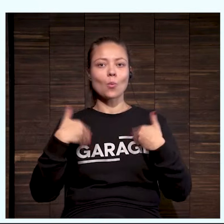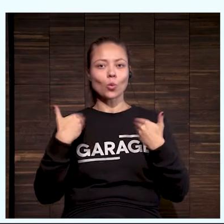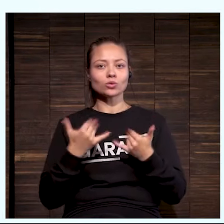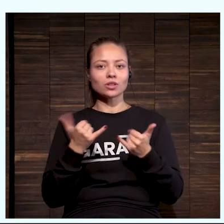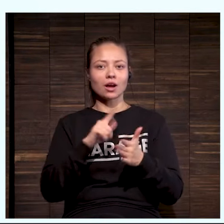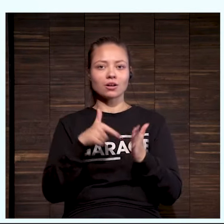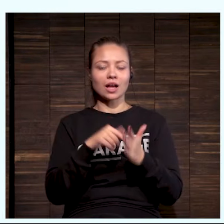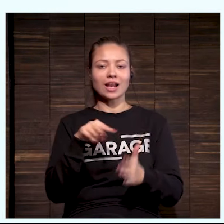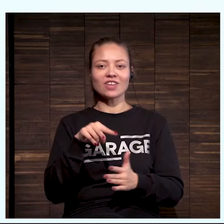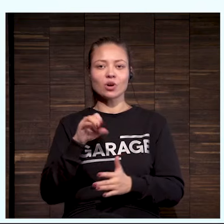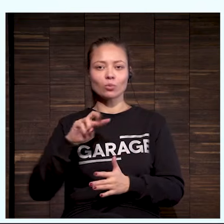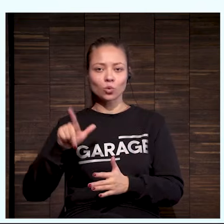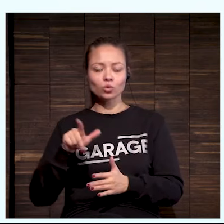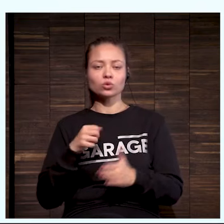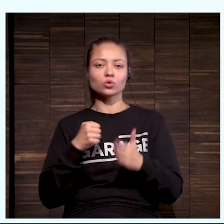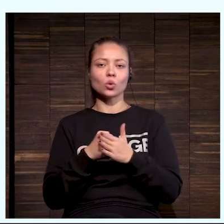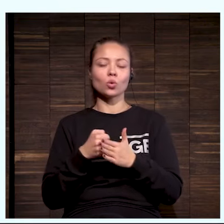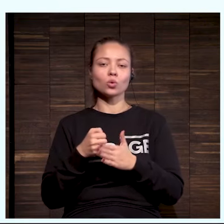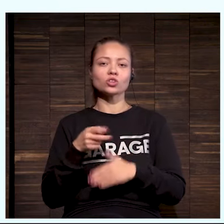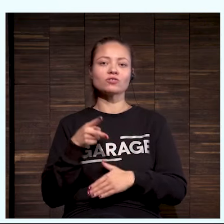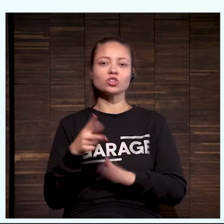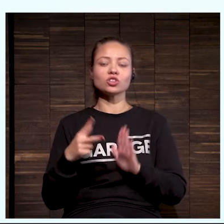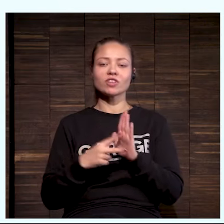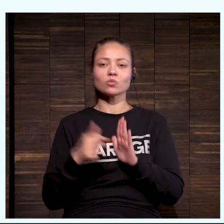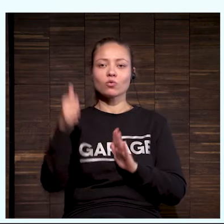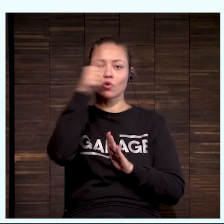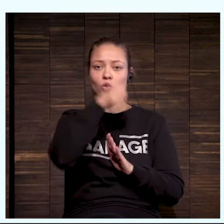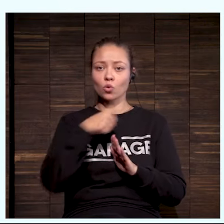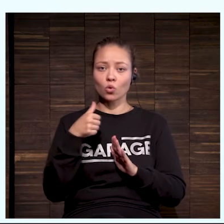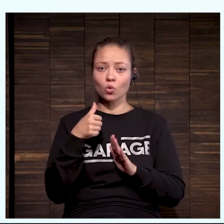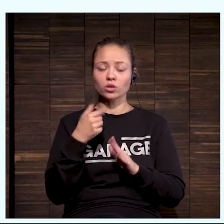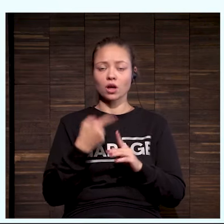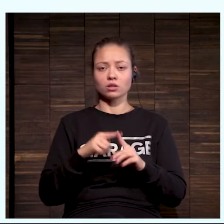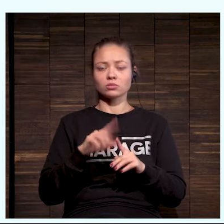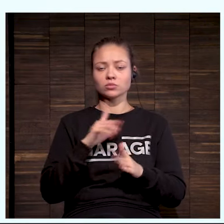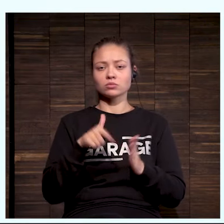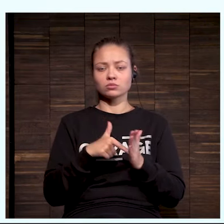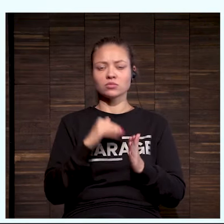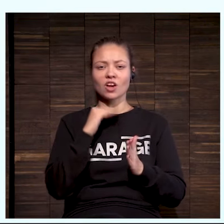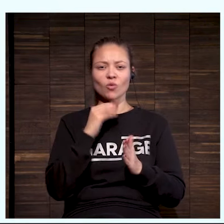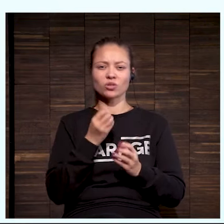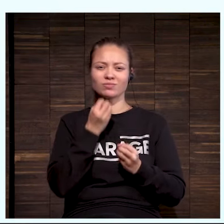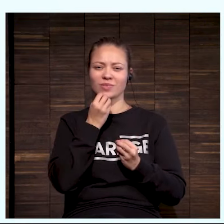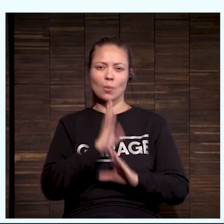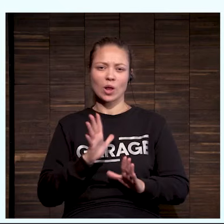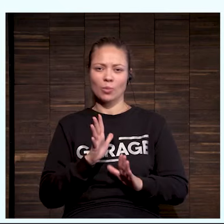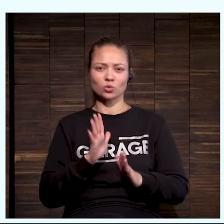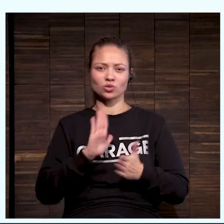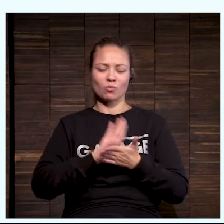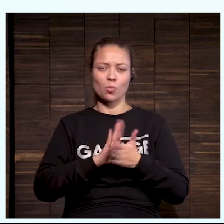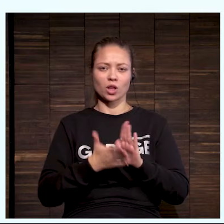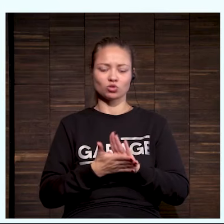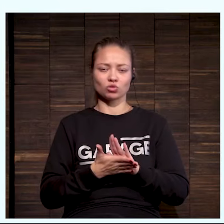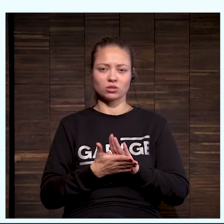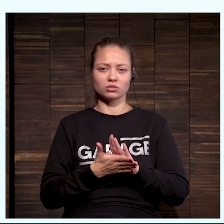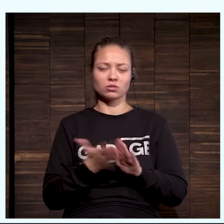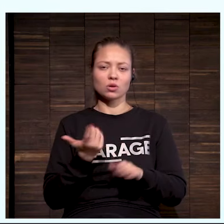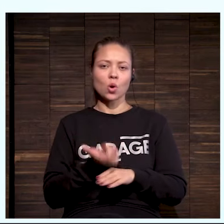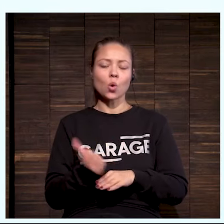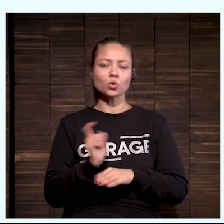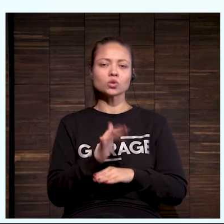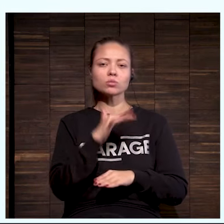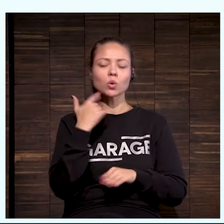вы возможно знаете до 2008 года ливерпуль бу был довольно неблагополучном положении очень